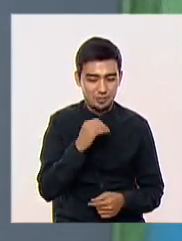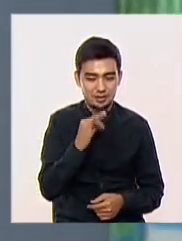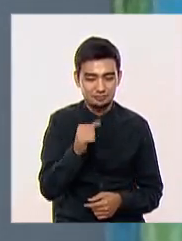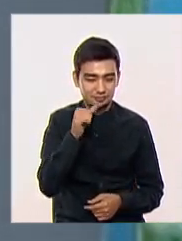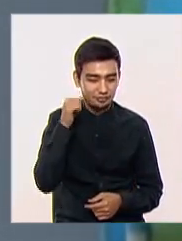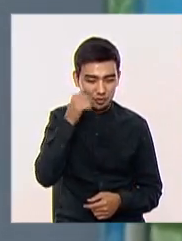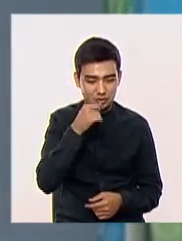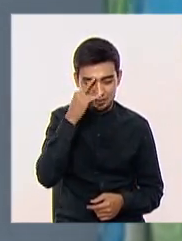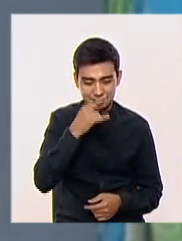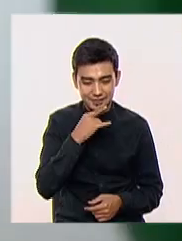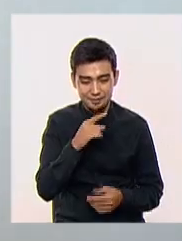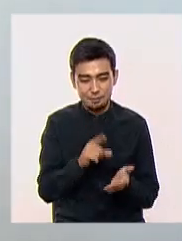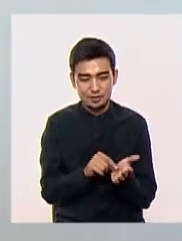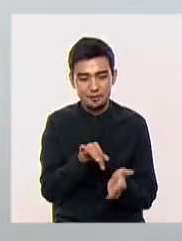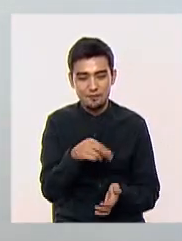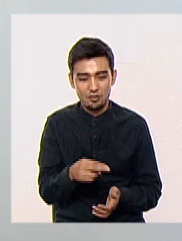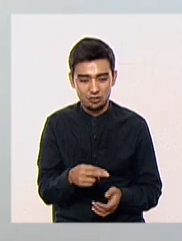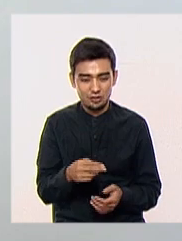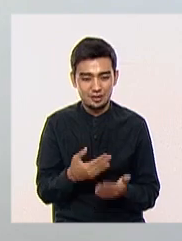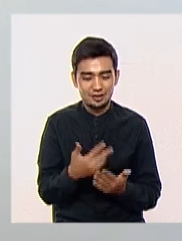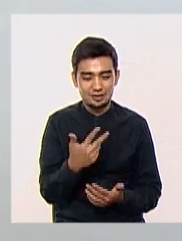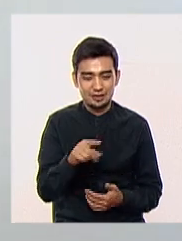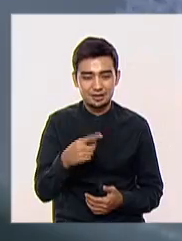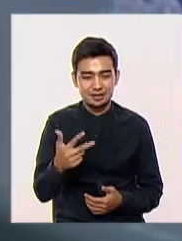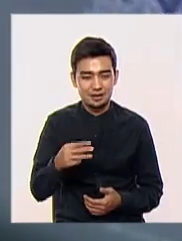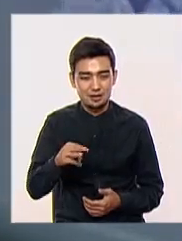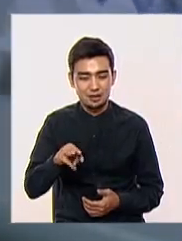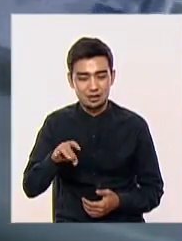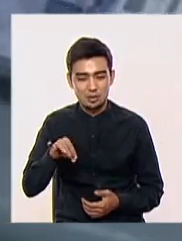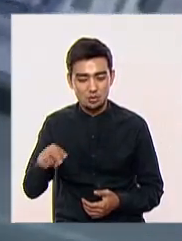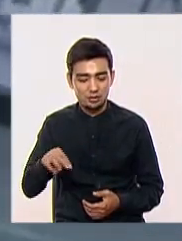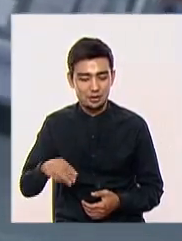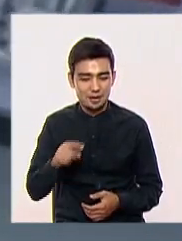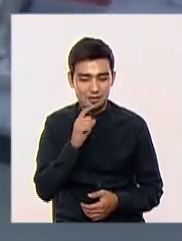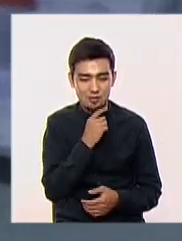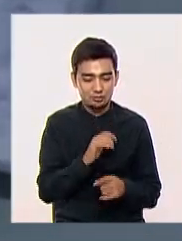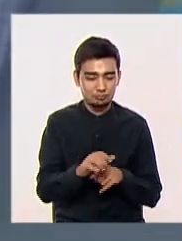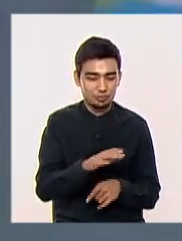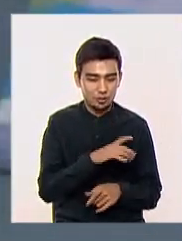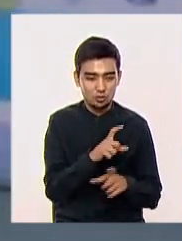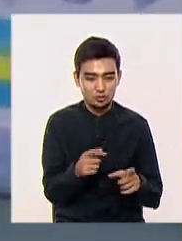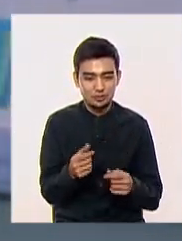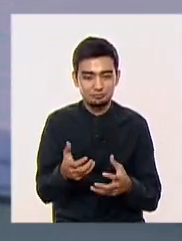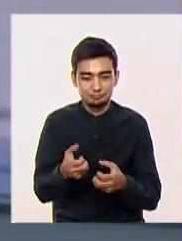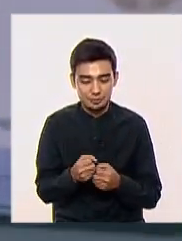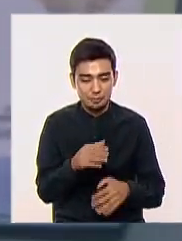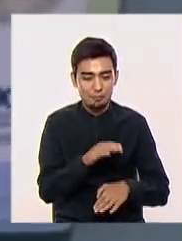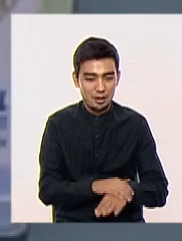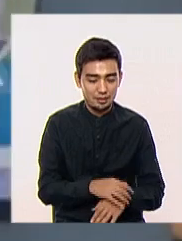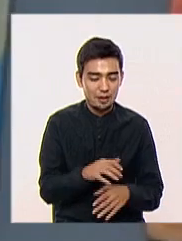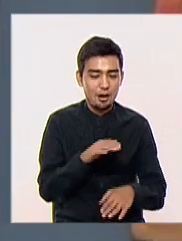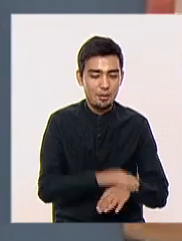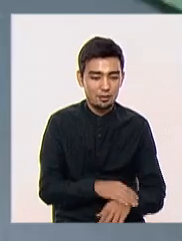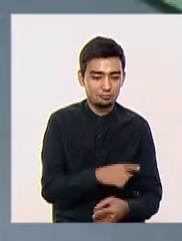өткен жылы Қазақстан зейнетақы қорынан 3,5 триллион теңгені экономикаға құйған. Яғни ел қол жеткен қаржын алып банкке, банктер